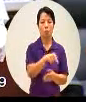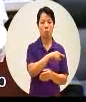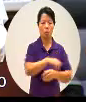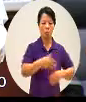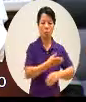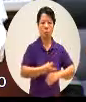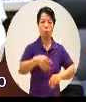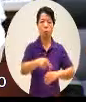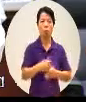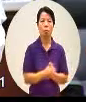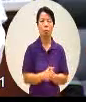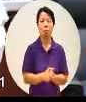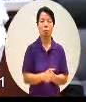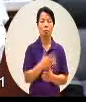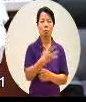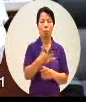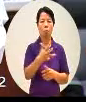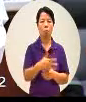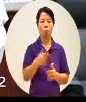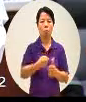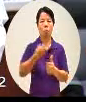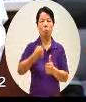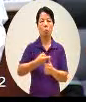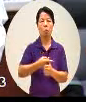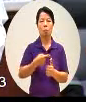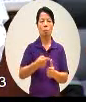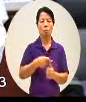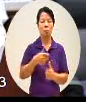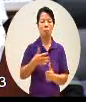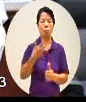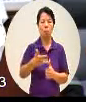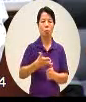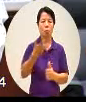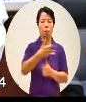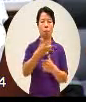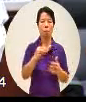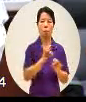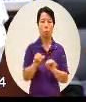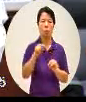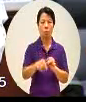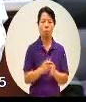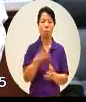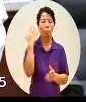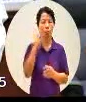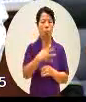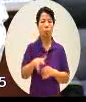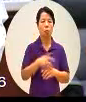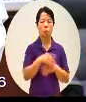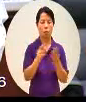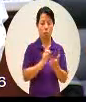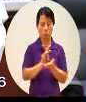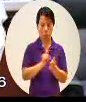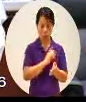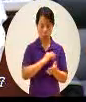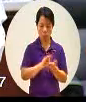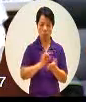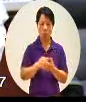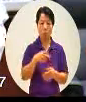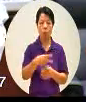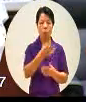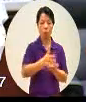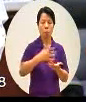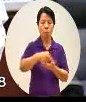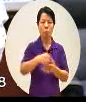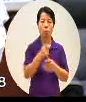是八甲土地啦，八公顷来讲。因水利用到的可能是两公顷、三公顷，佮剩五公